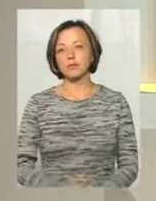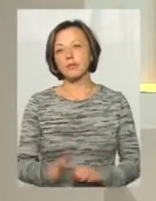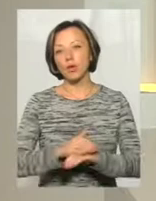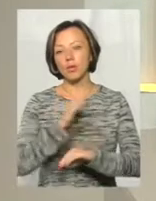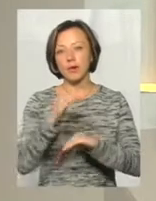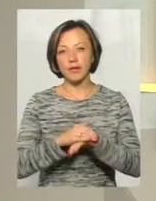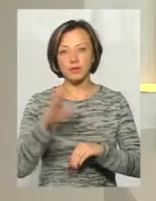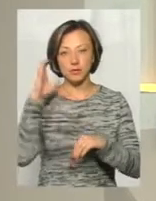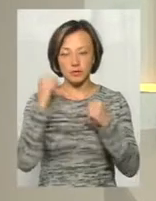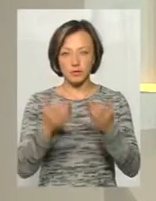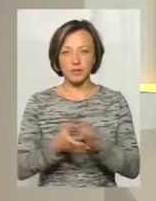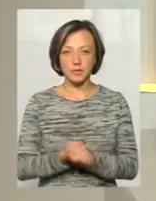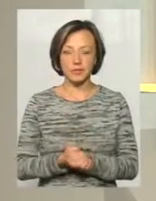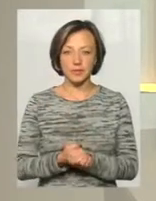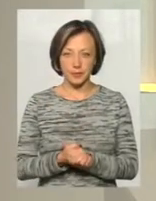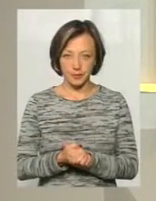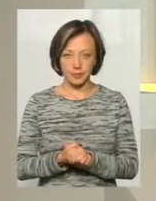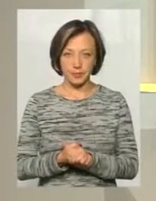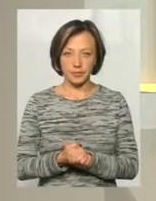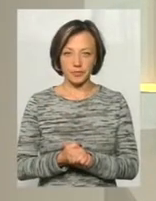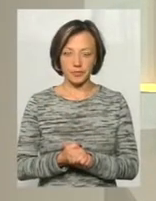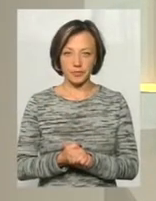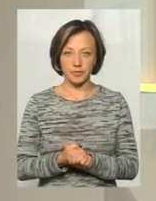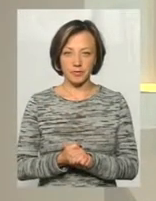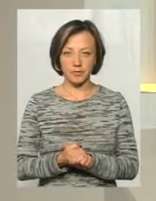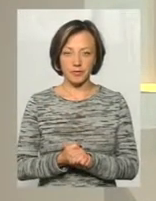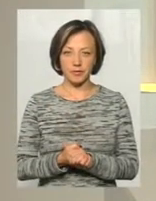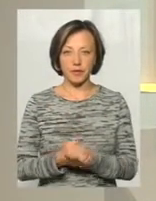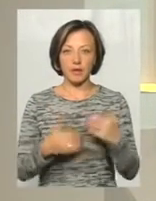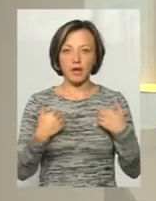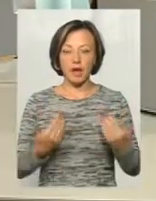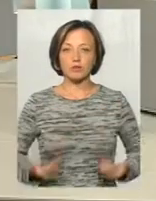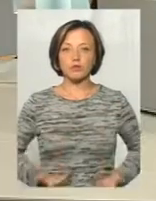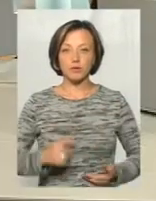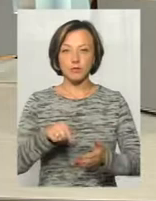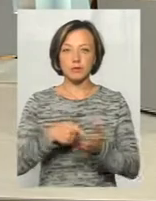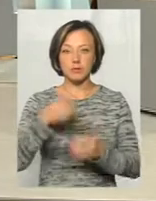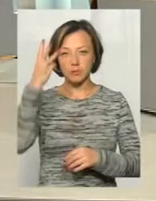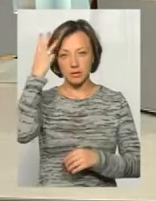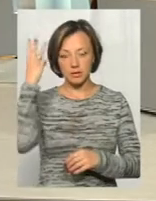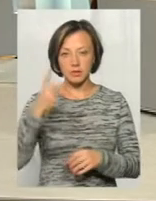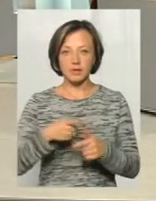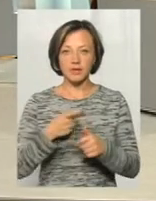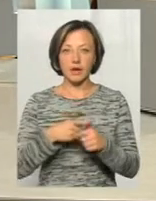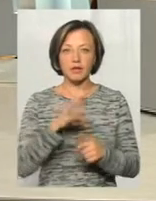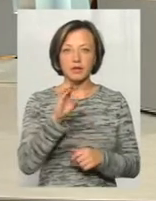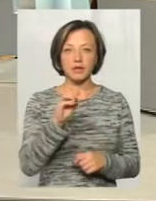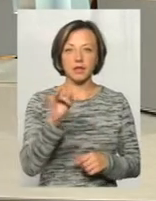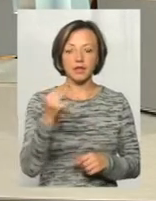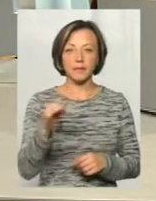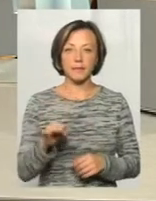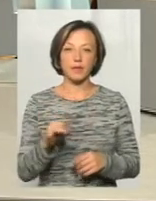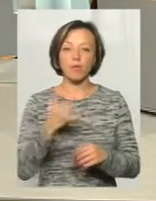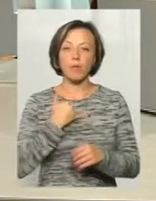вечір, ви в ефірі. Добрий вечір. Я мешкаю в місті Хмельницькому, звати мене Сергій. Дивіться, таке в